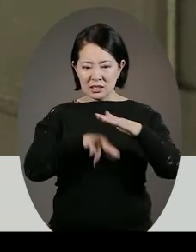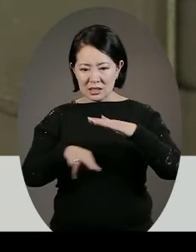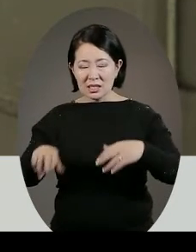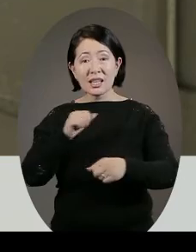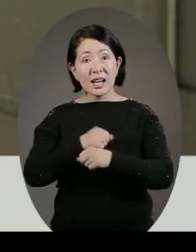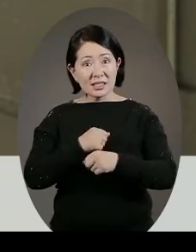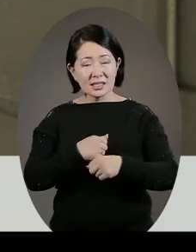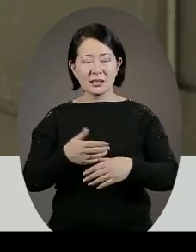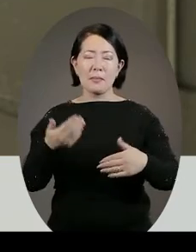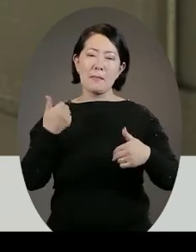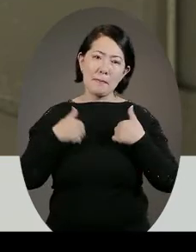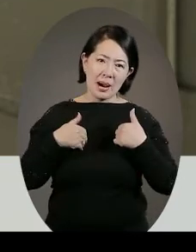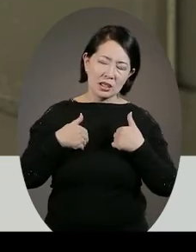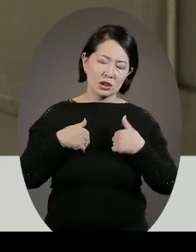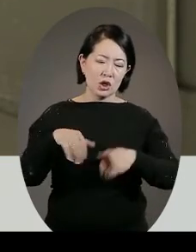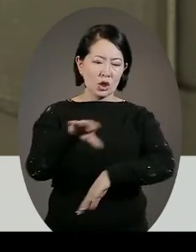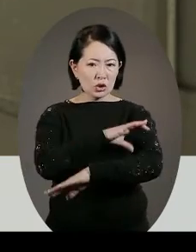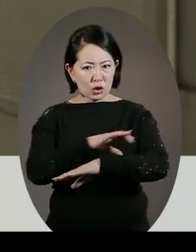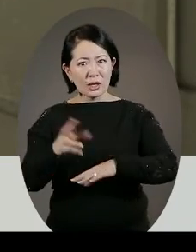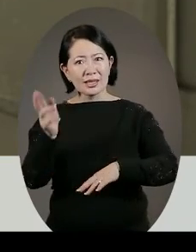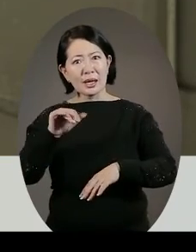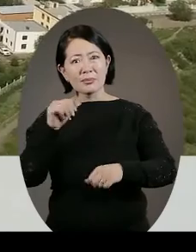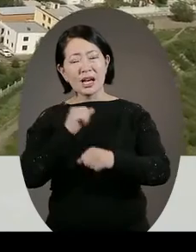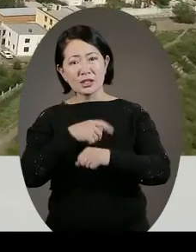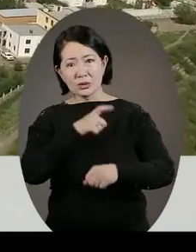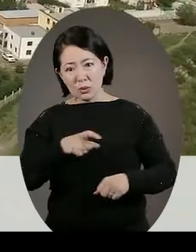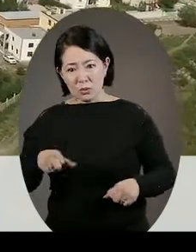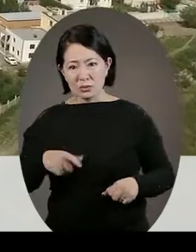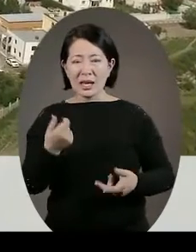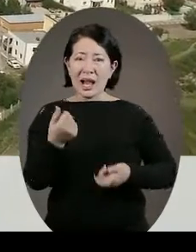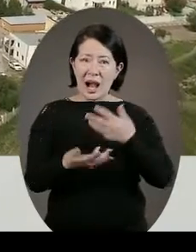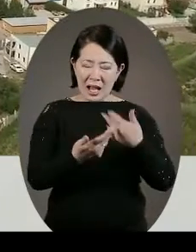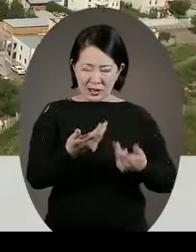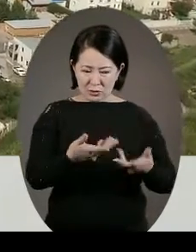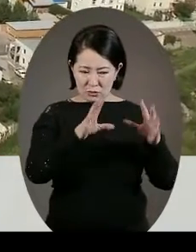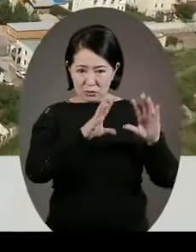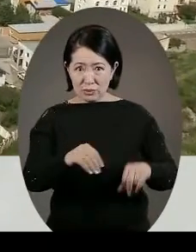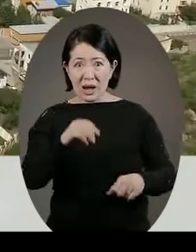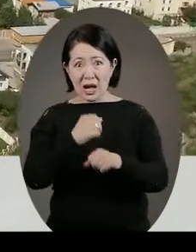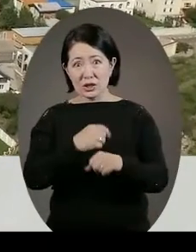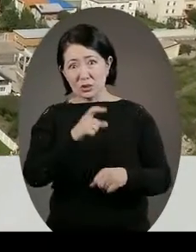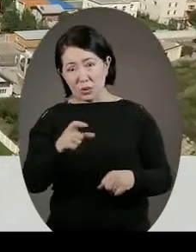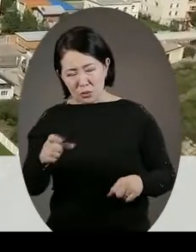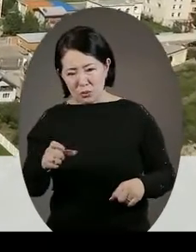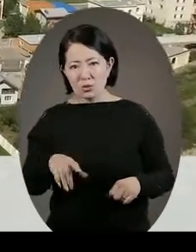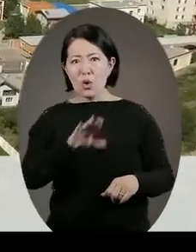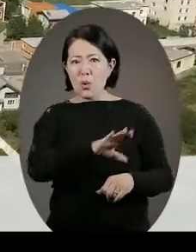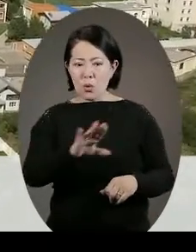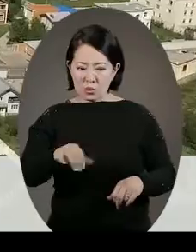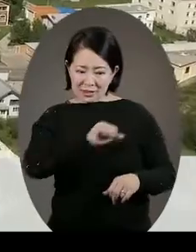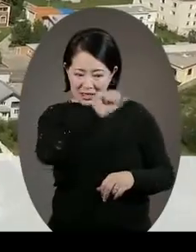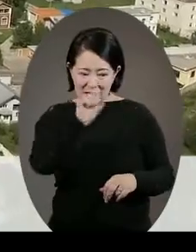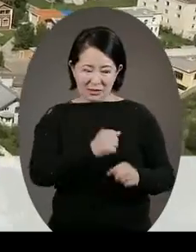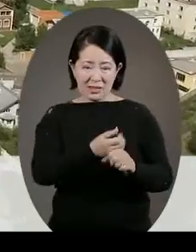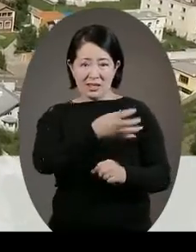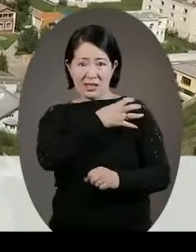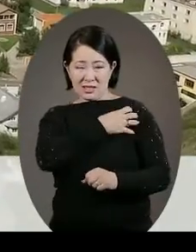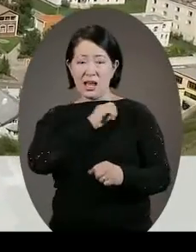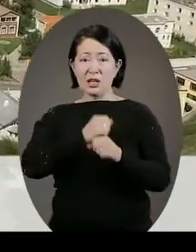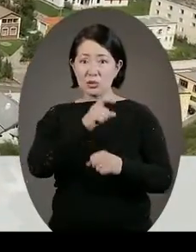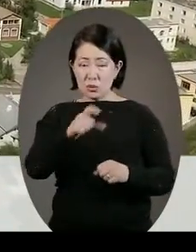ажилтан, багш, сургалт дамжааны ажилтан, гал түймэр унтраах байгууллагын ажилтан, хүүхдийн асуудал эрхэлсэн